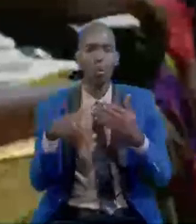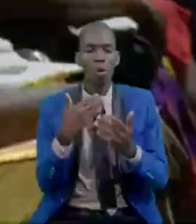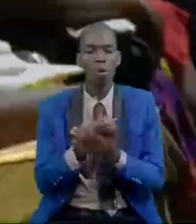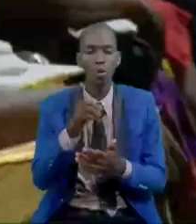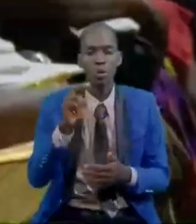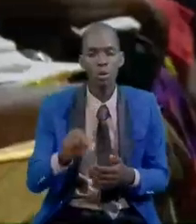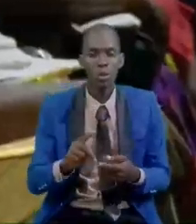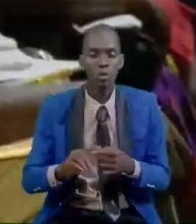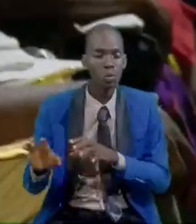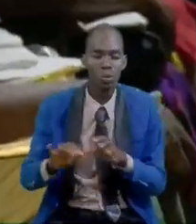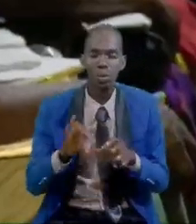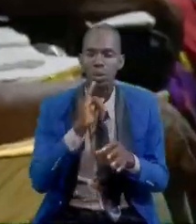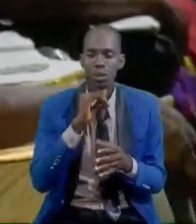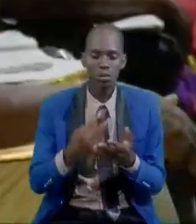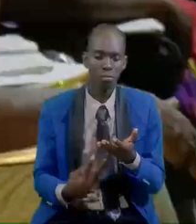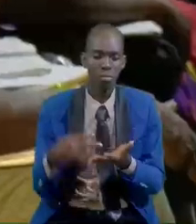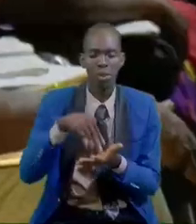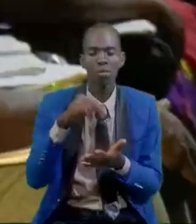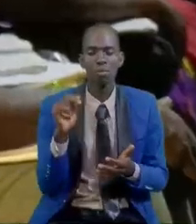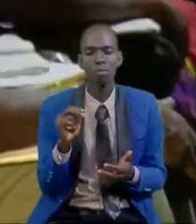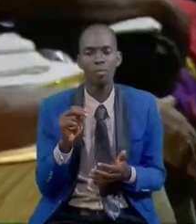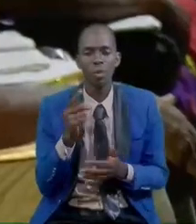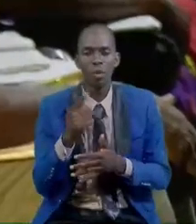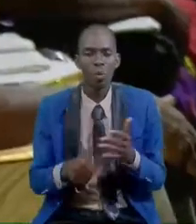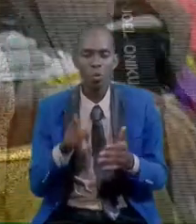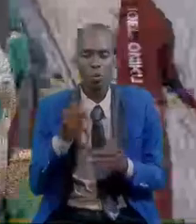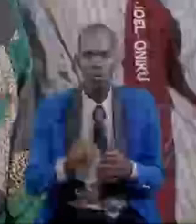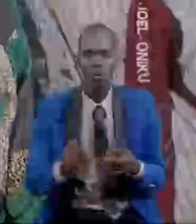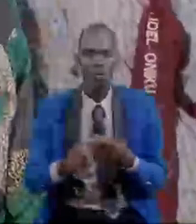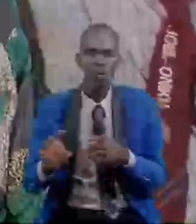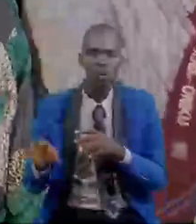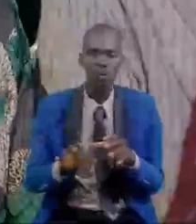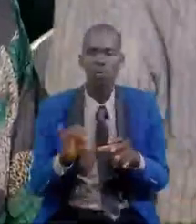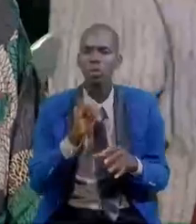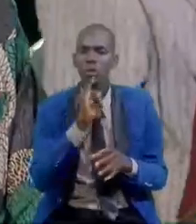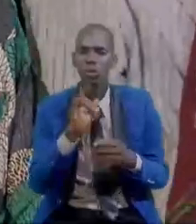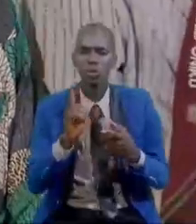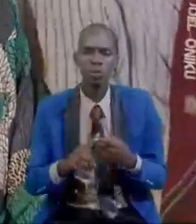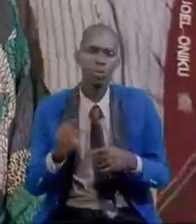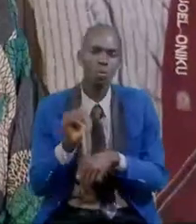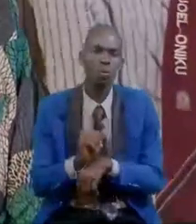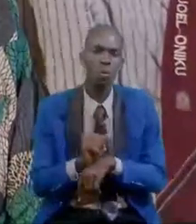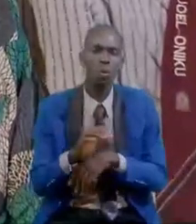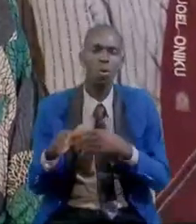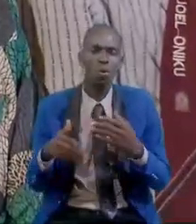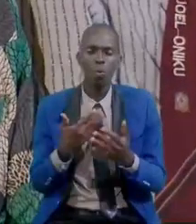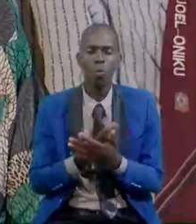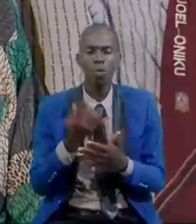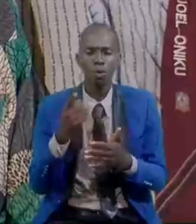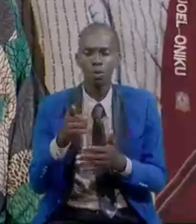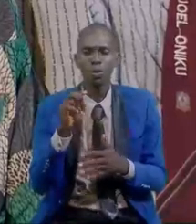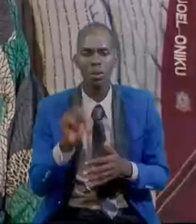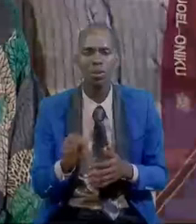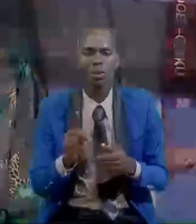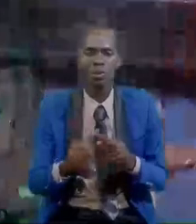de te lever et tu vas te lever. Tout ce qu'il te faut faire, c'est de marcher et tu vas marcher. Tout ce qu'il te faut faire, c'est